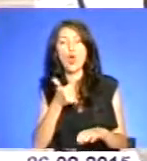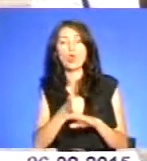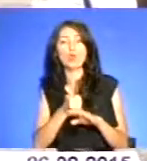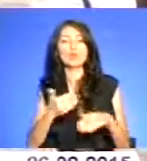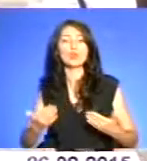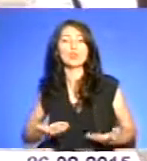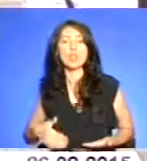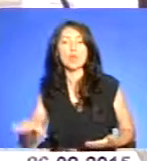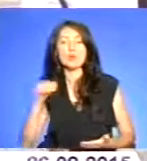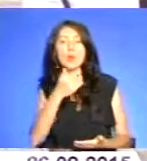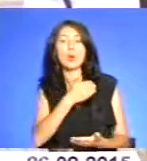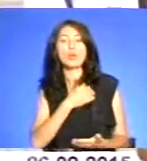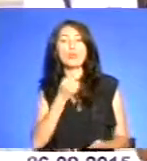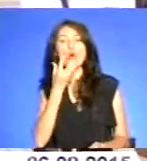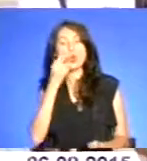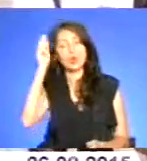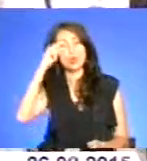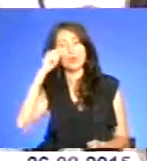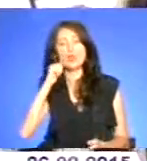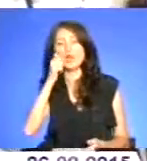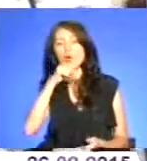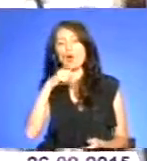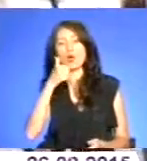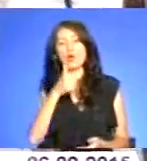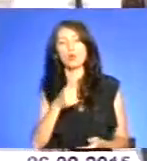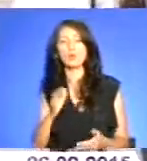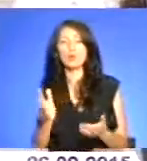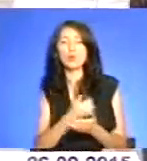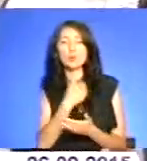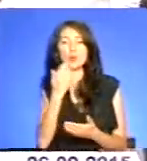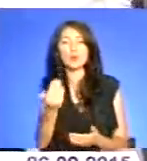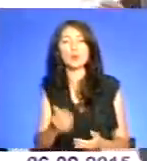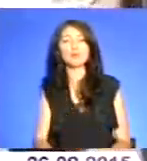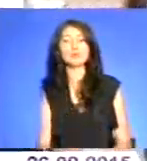бажаємо хорошого навчального року! Успіху вам! Дякую!